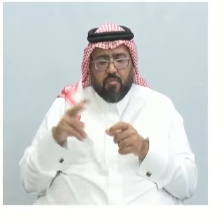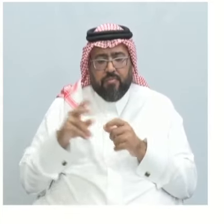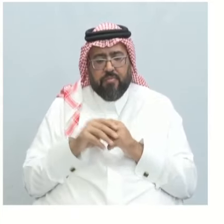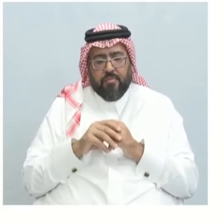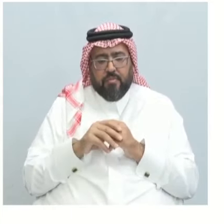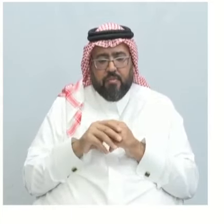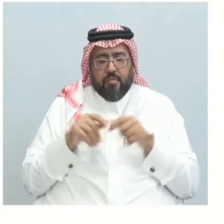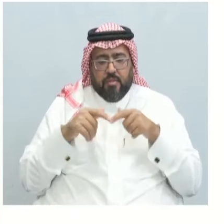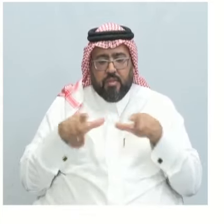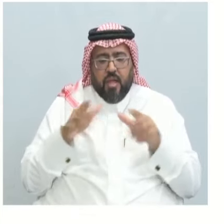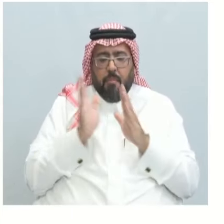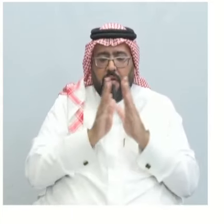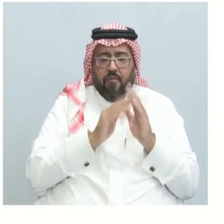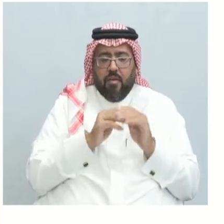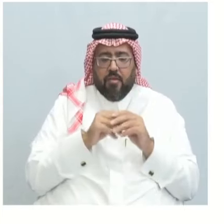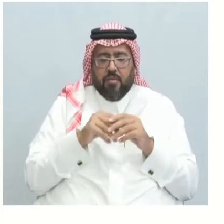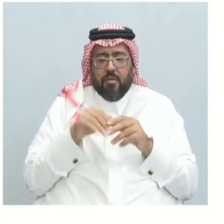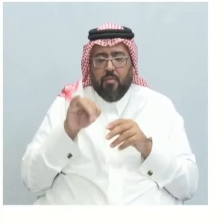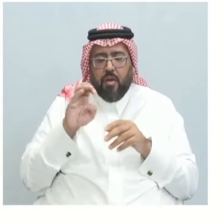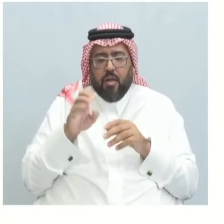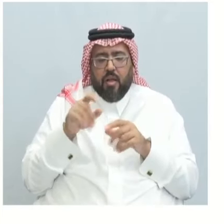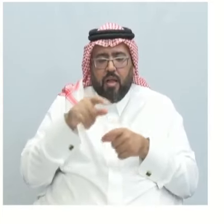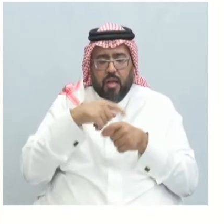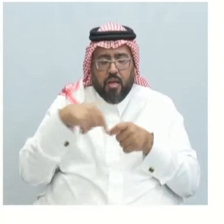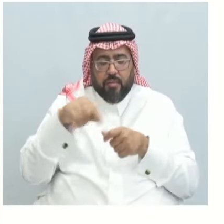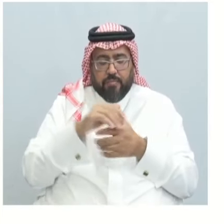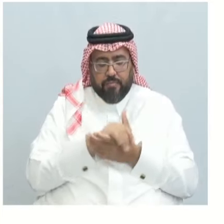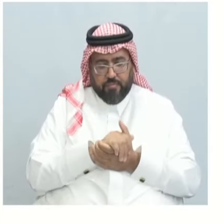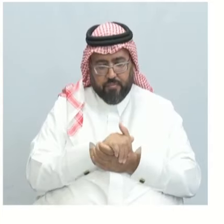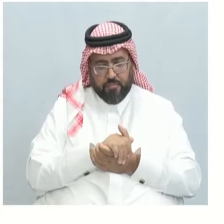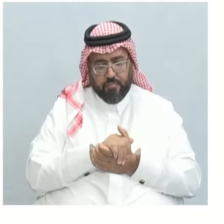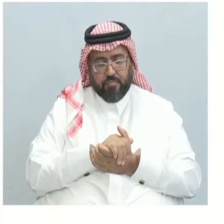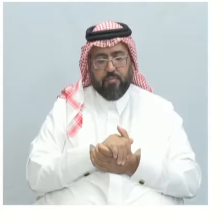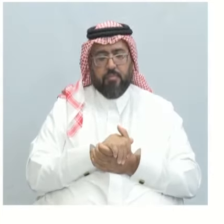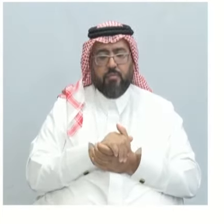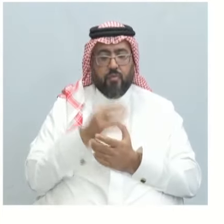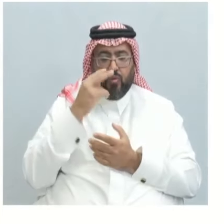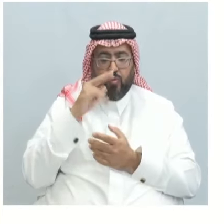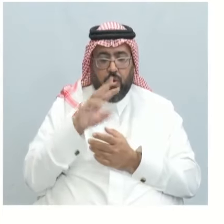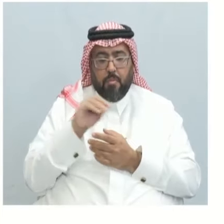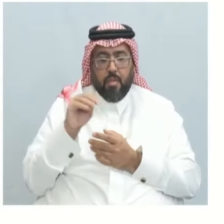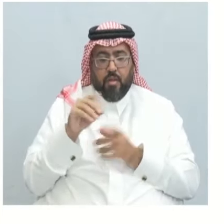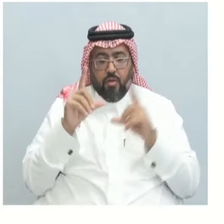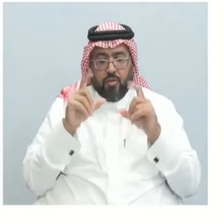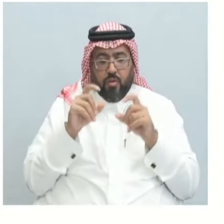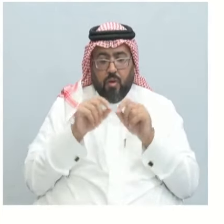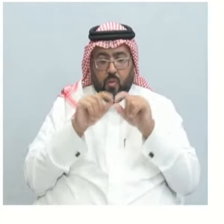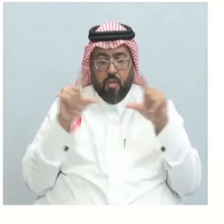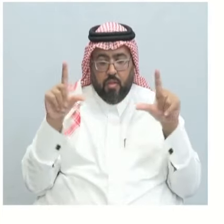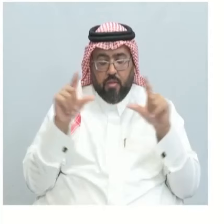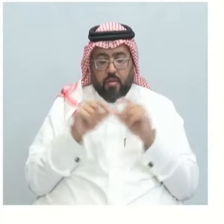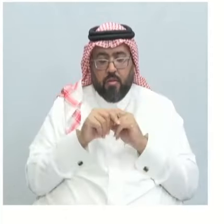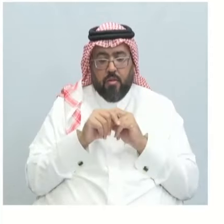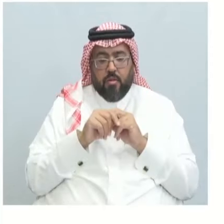وتنتشر الملفات عبر محرك الاقراص كما نلاحظ مثلا في هذه الصوره